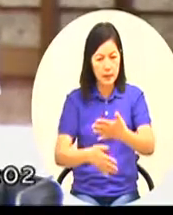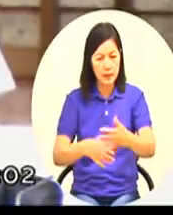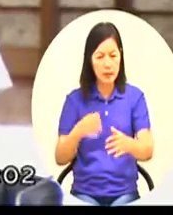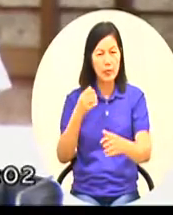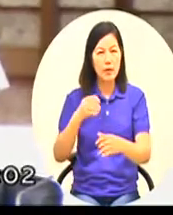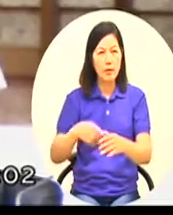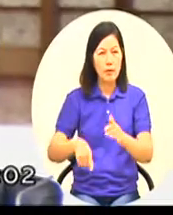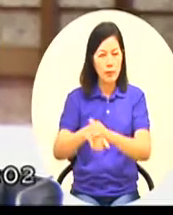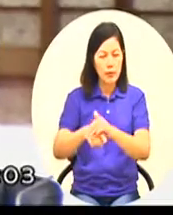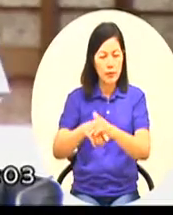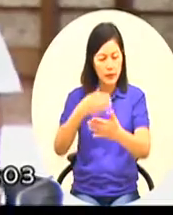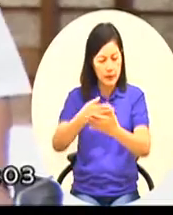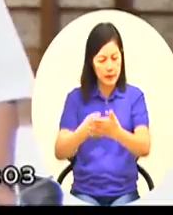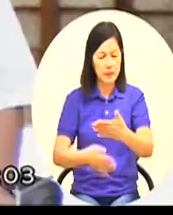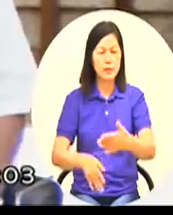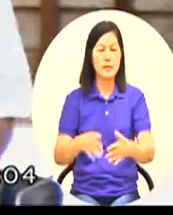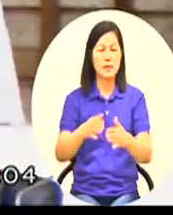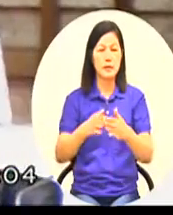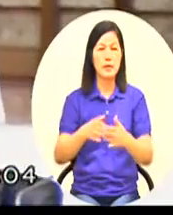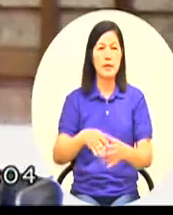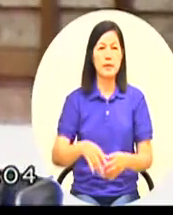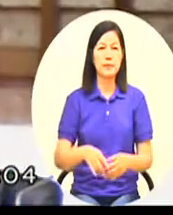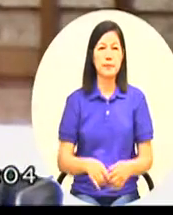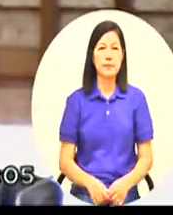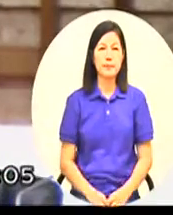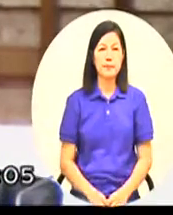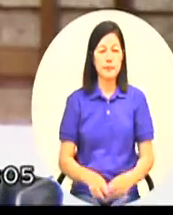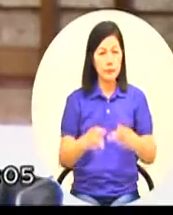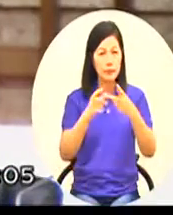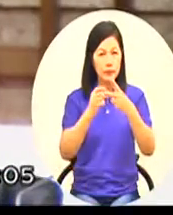是第一个。第二个，我看到你们那个